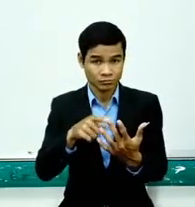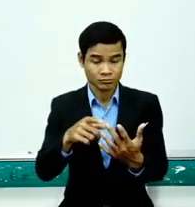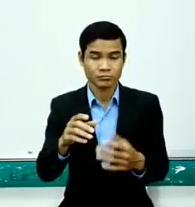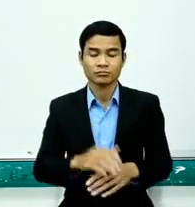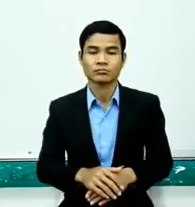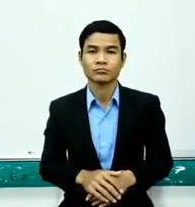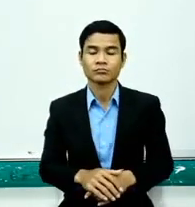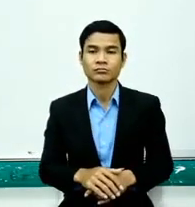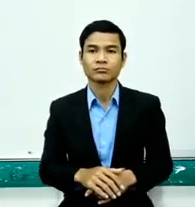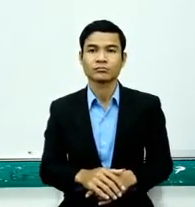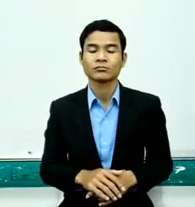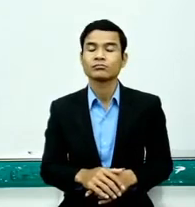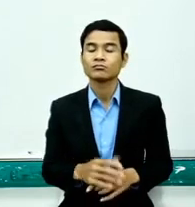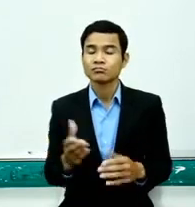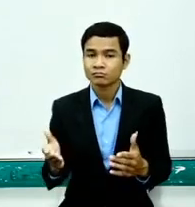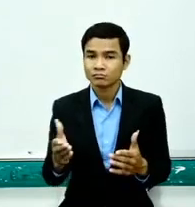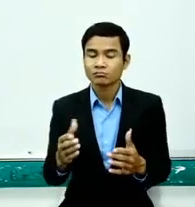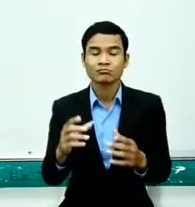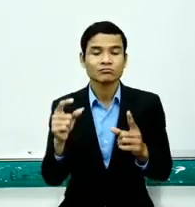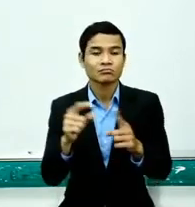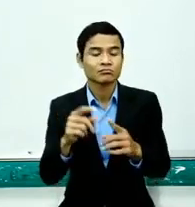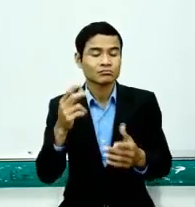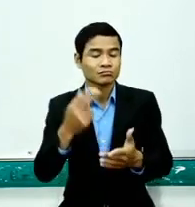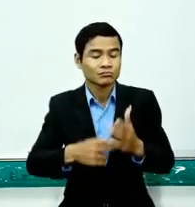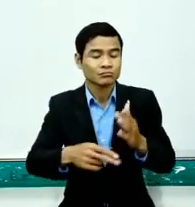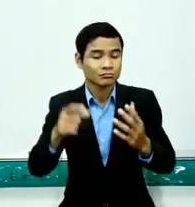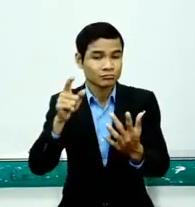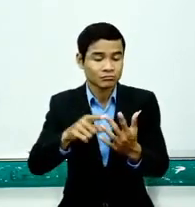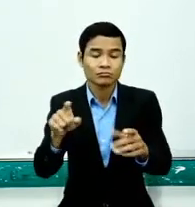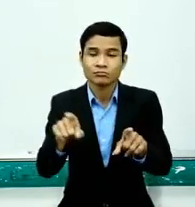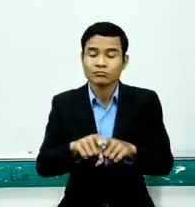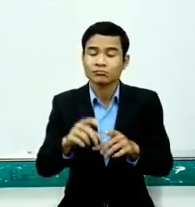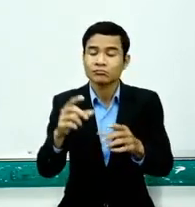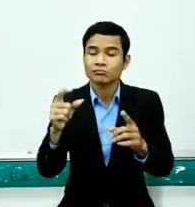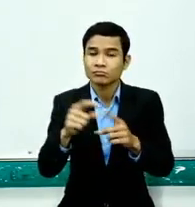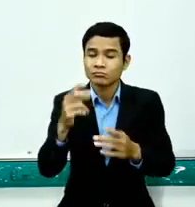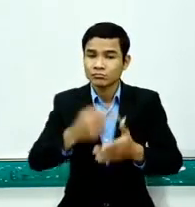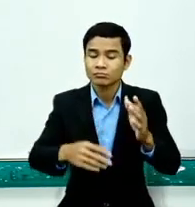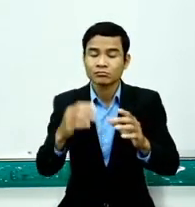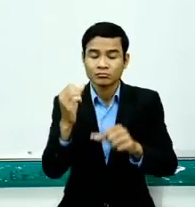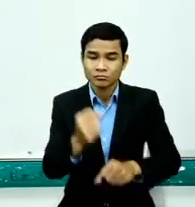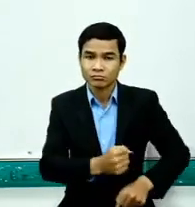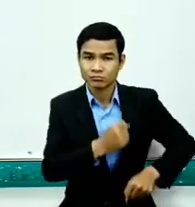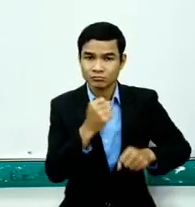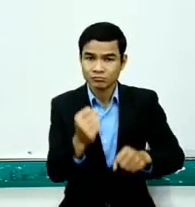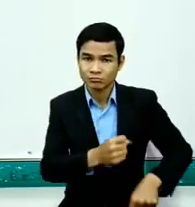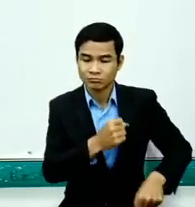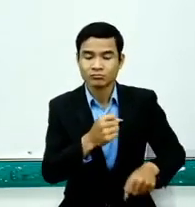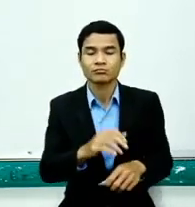om cha sra om đôi chỉ bịa vậy đấy con cha đôi chỉ bịa om